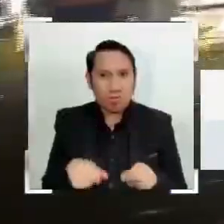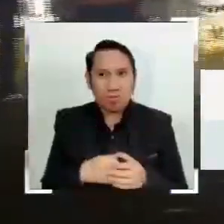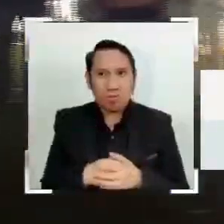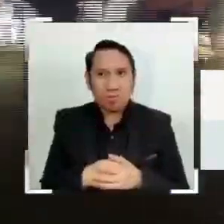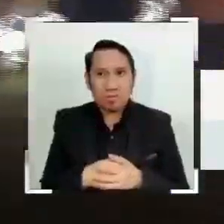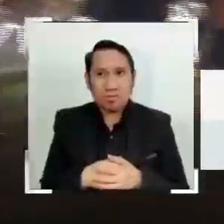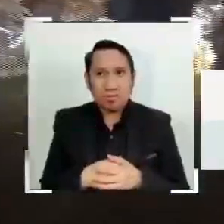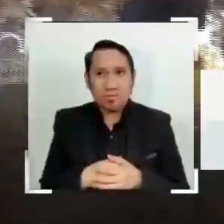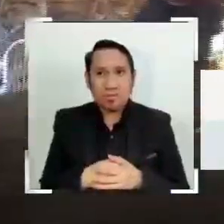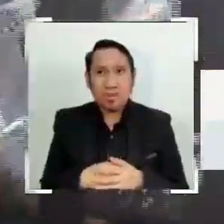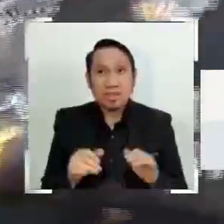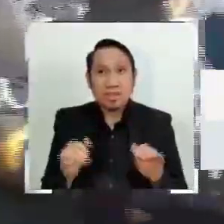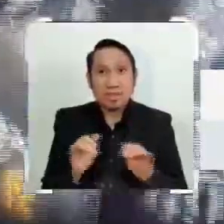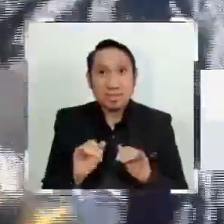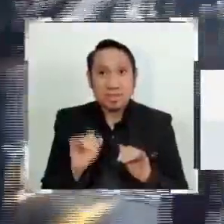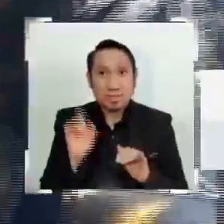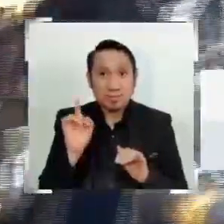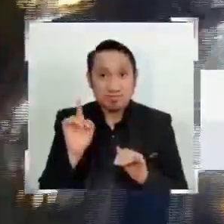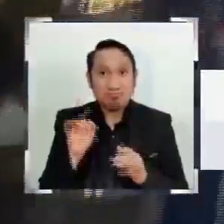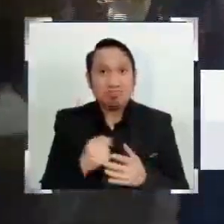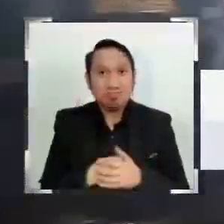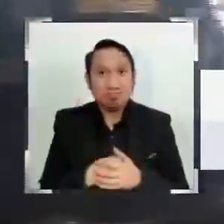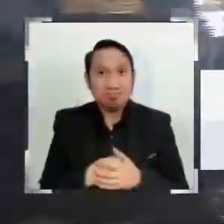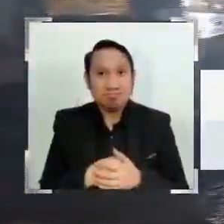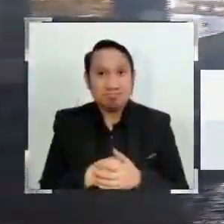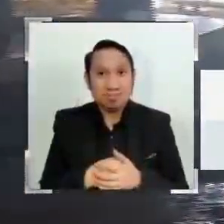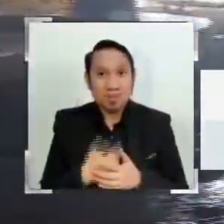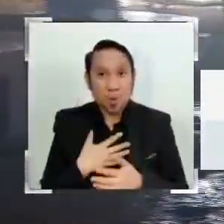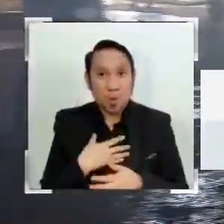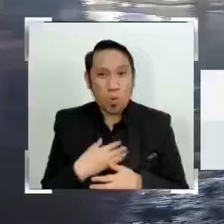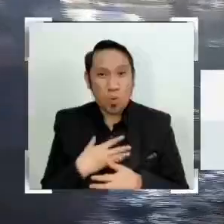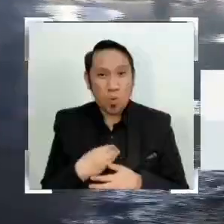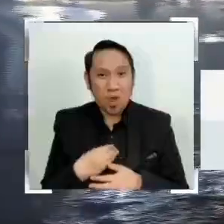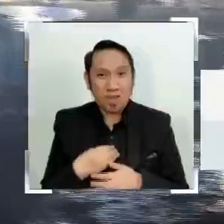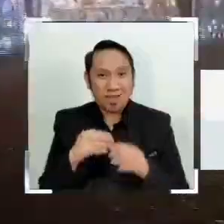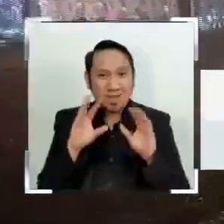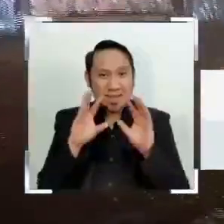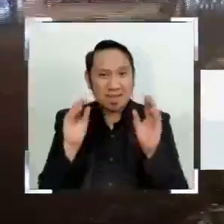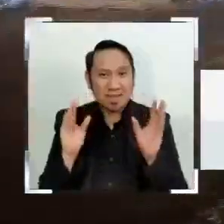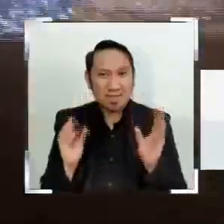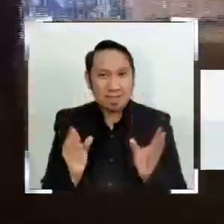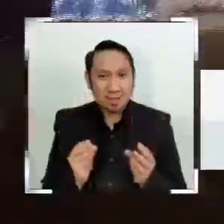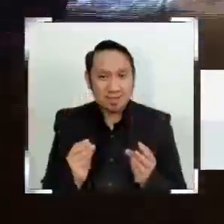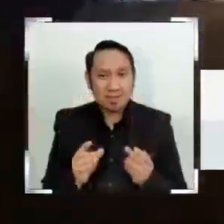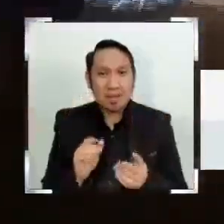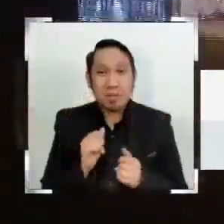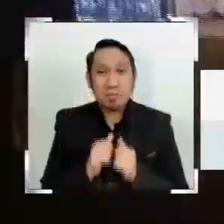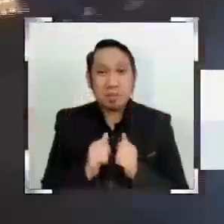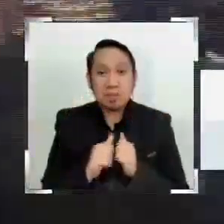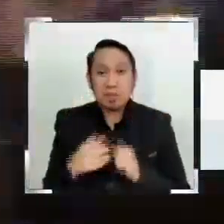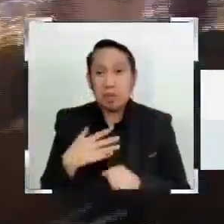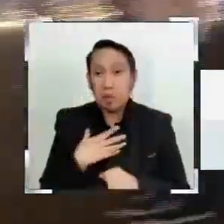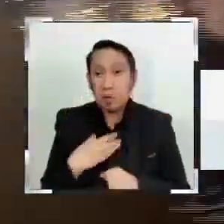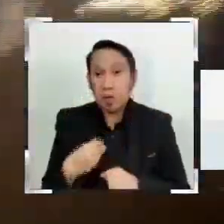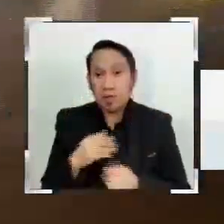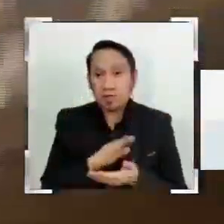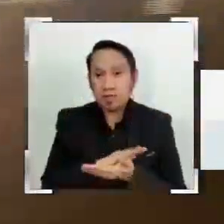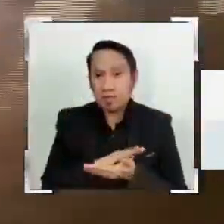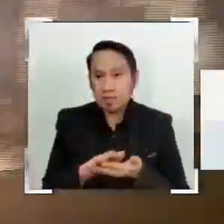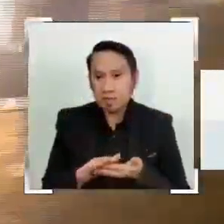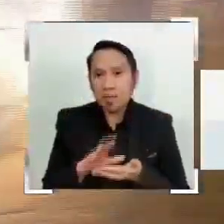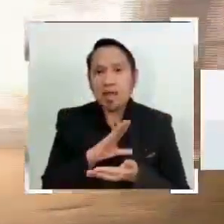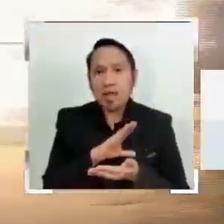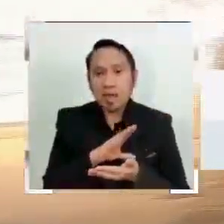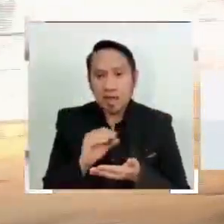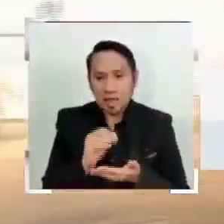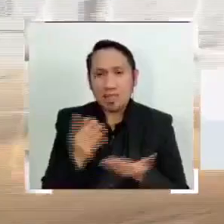ng Christmas Village Display sa Kidapawan City Plaza. Simbolo raw ito ng kalinisan at bagong simula sa mga residente kasunod ng mga